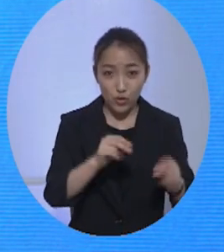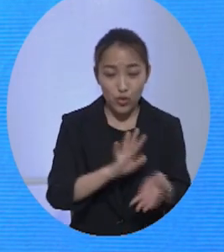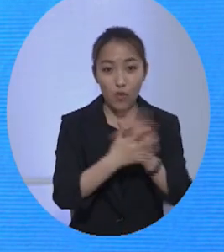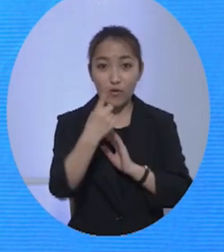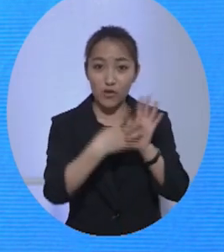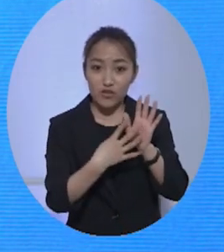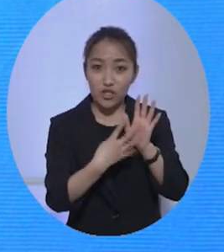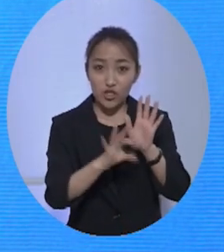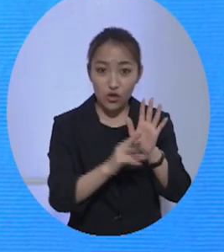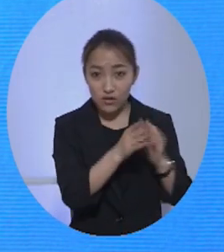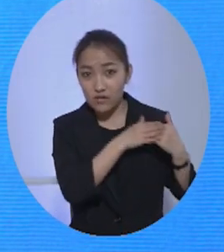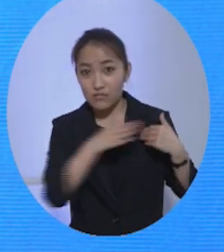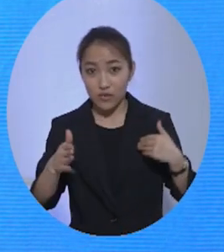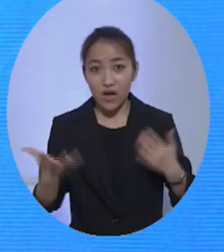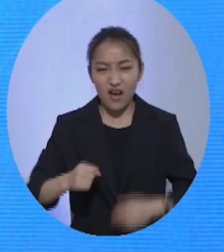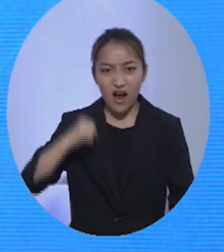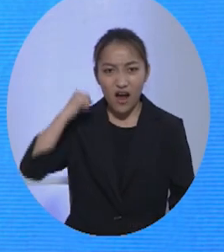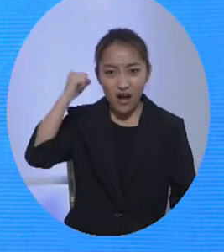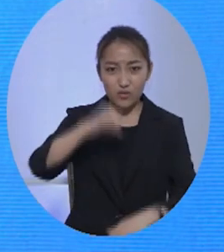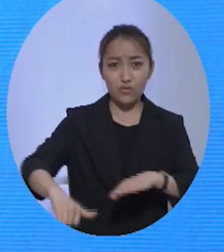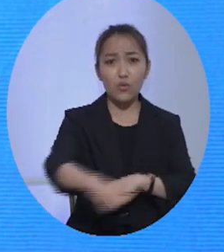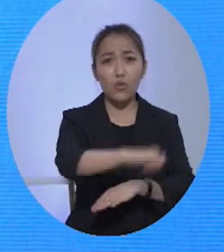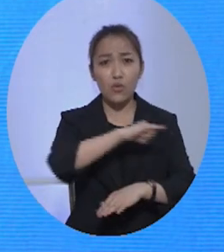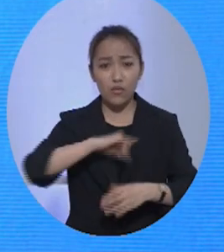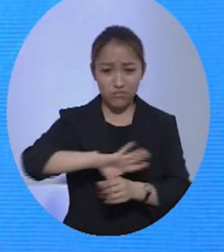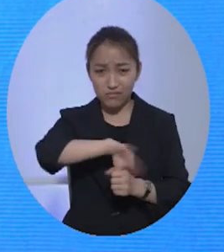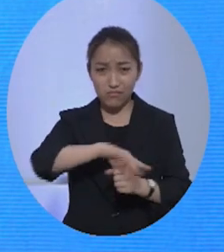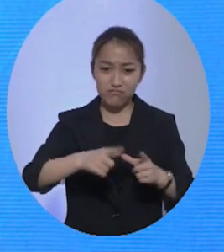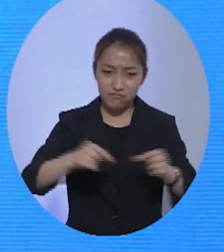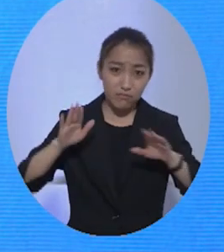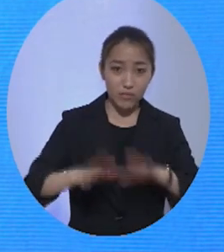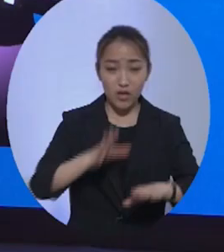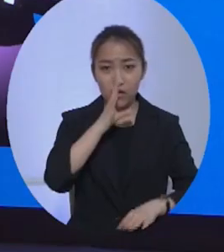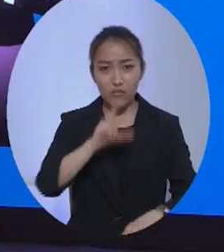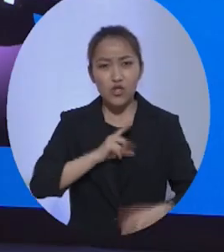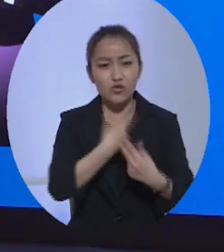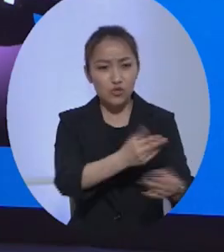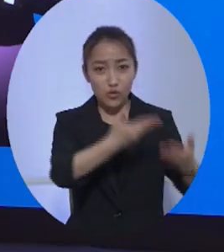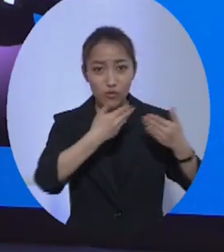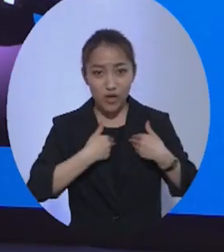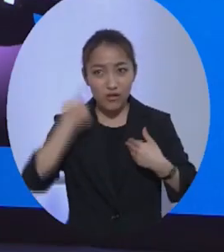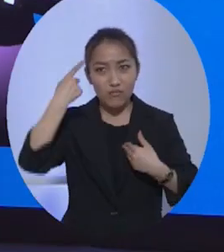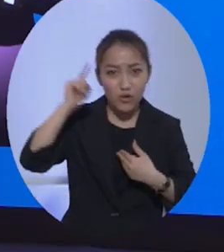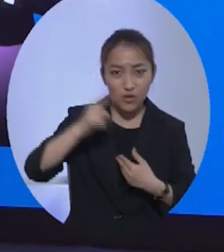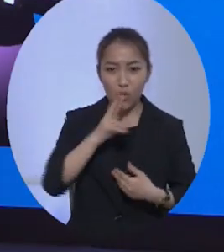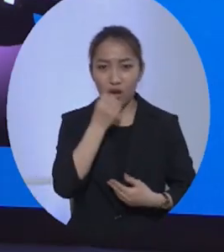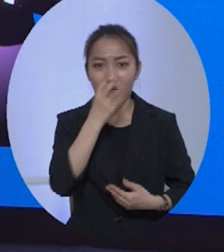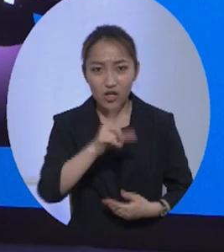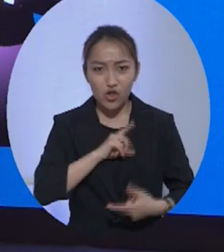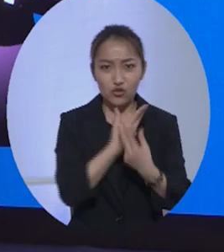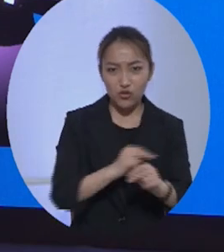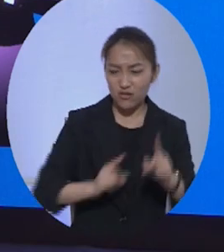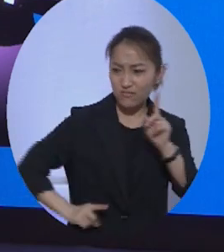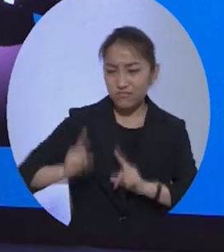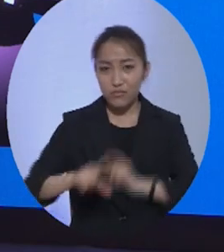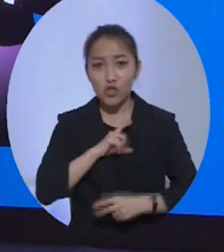гэхээр бол энэ ардчлал гэдэг маань бидэнд эрхчлөө өгч байгаа. Үг хэлэх эрхчлөө, сэтгэлгээний эрхчлөө, өрсөлдөх эрхчлөө,